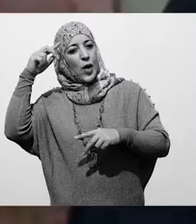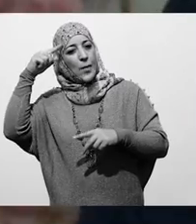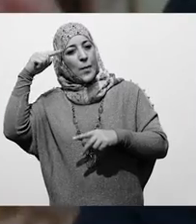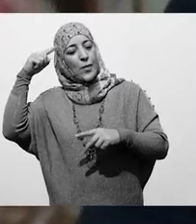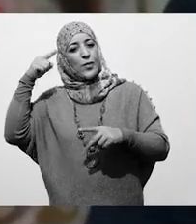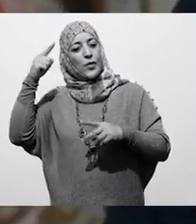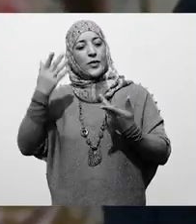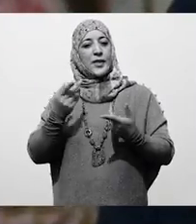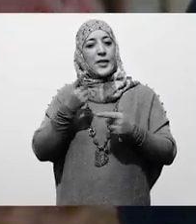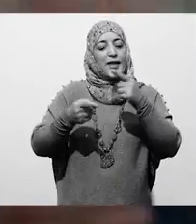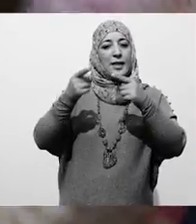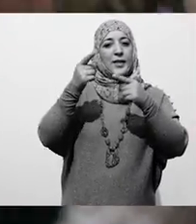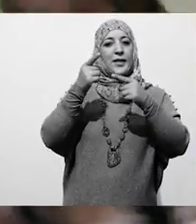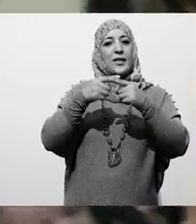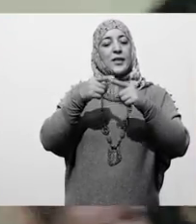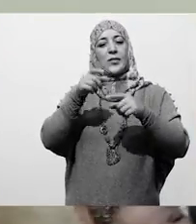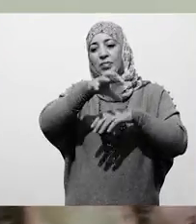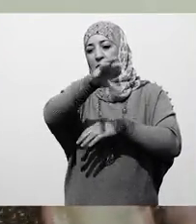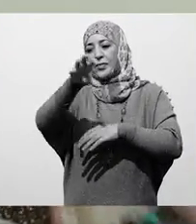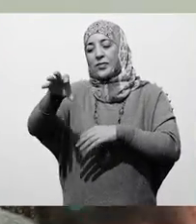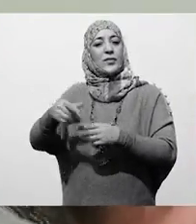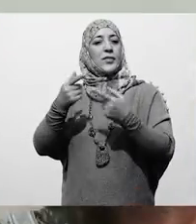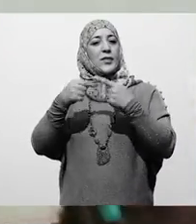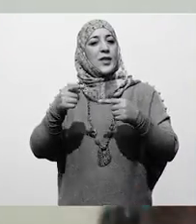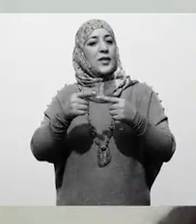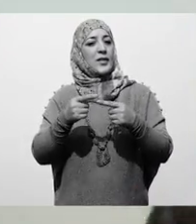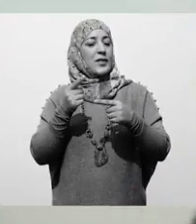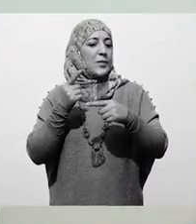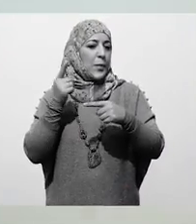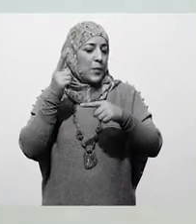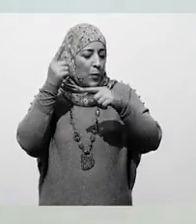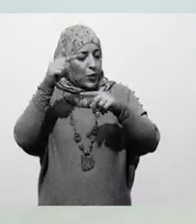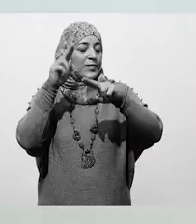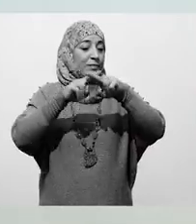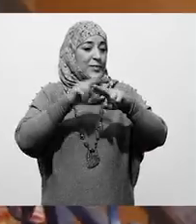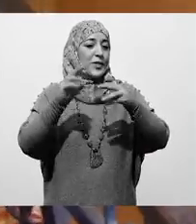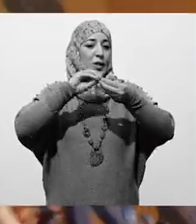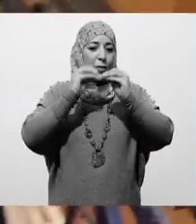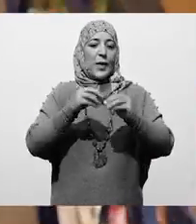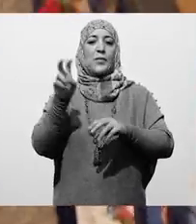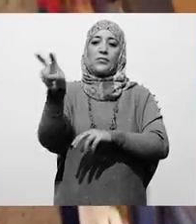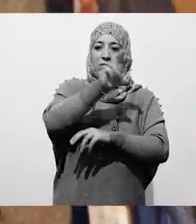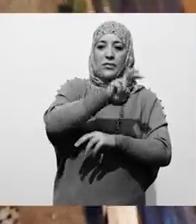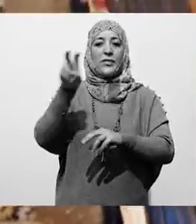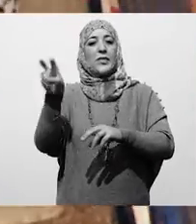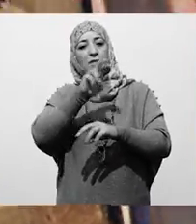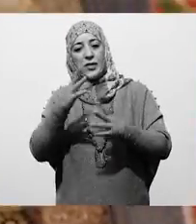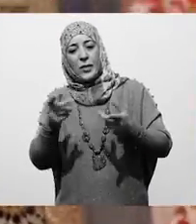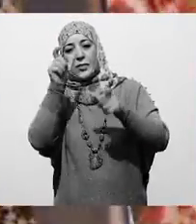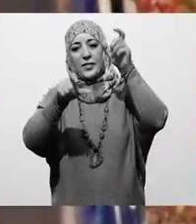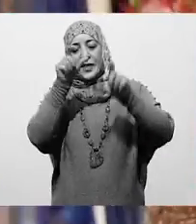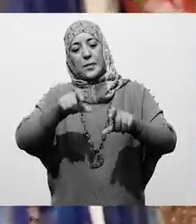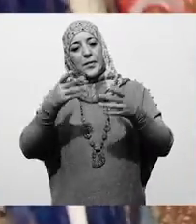doit penser à avoir un centre de rééducation pour chaque quartier. On peut au moins réduire le problème de